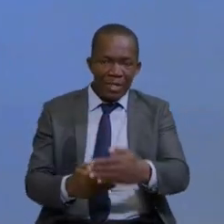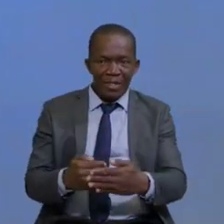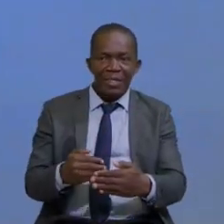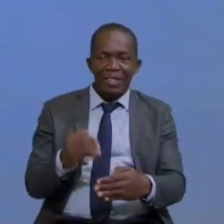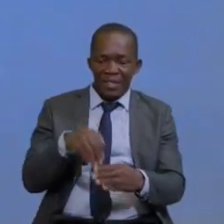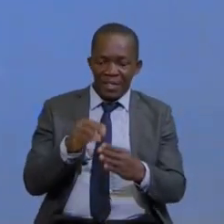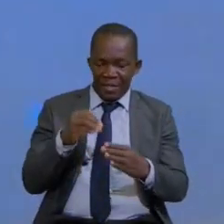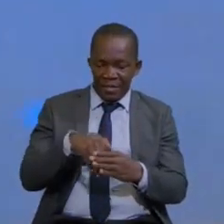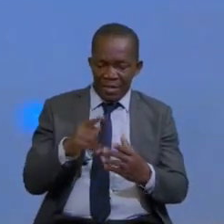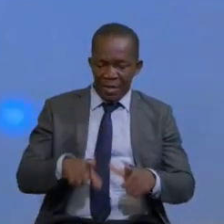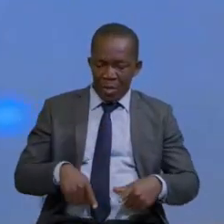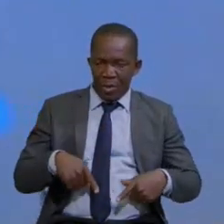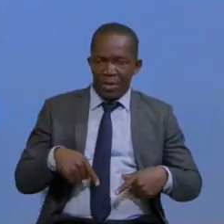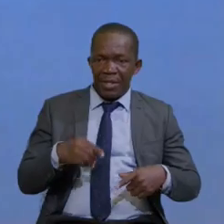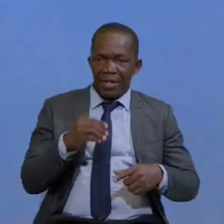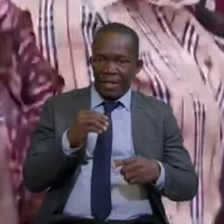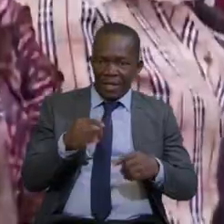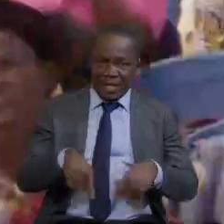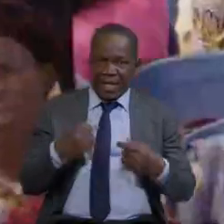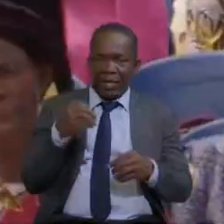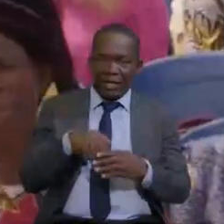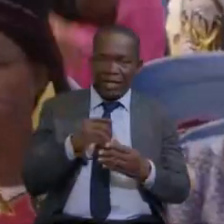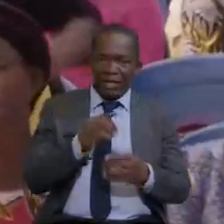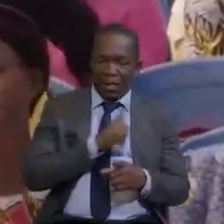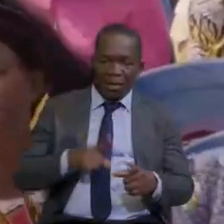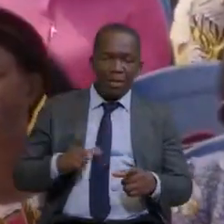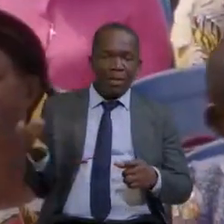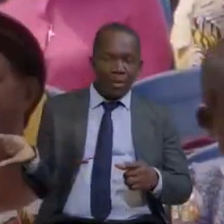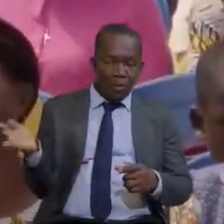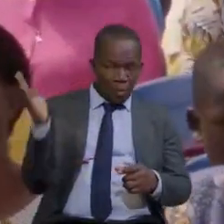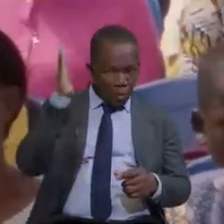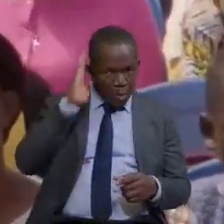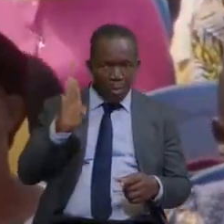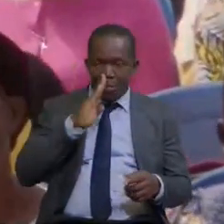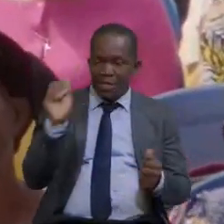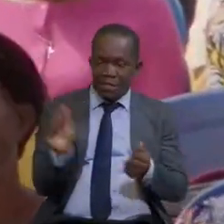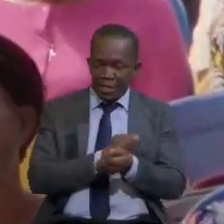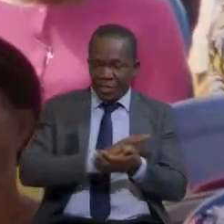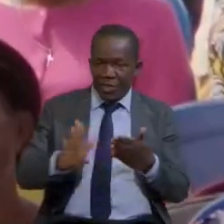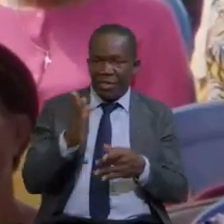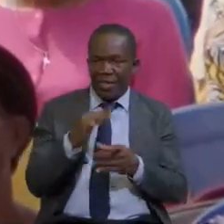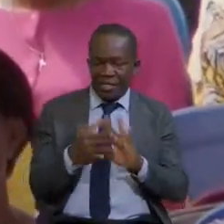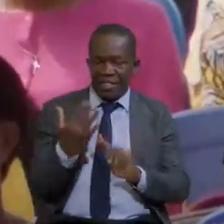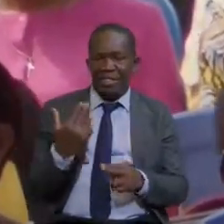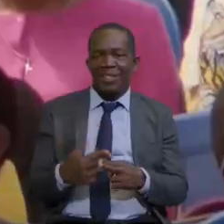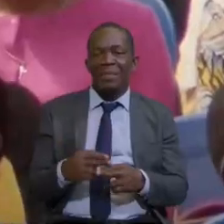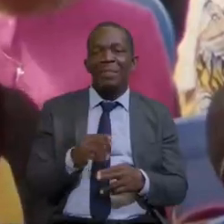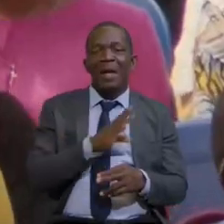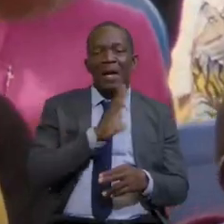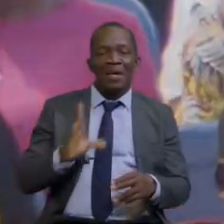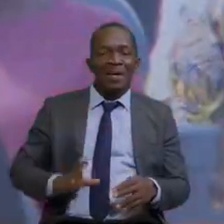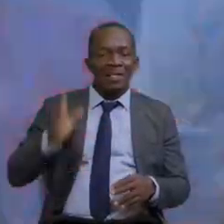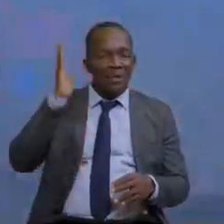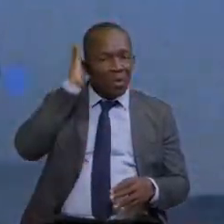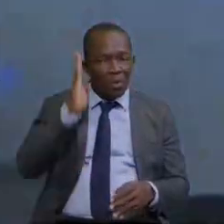désirs, aujourd'hui, ils seront détruits. Et Christ régnera avec toute